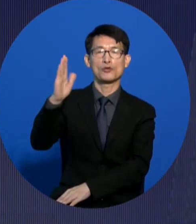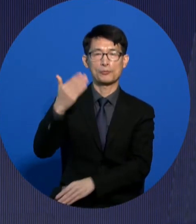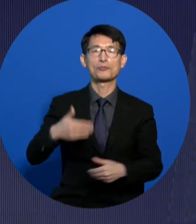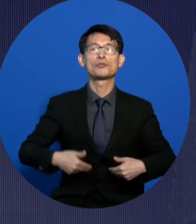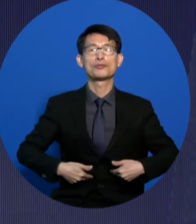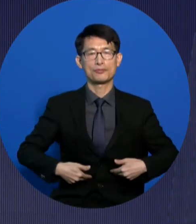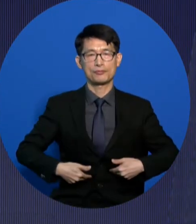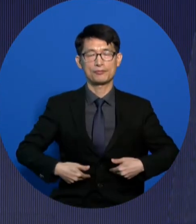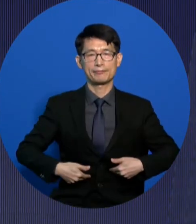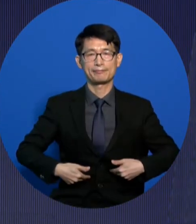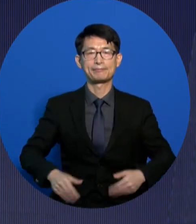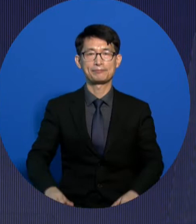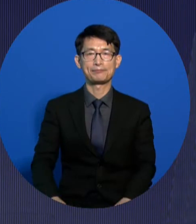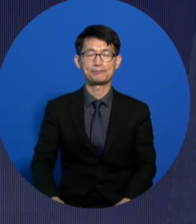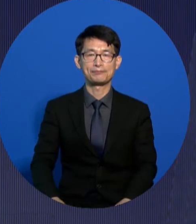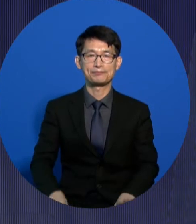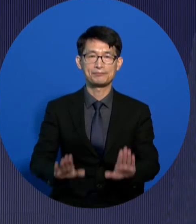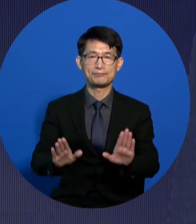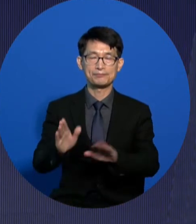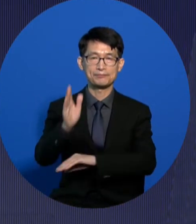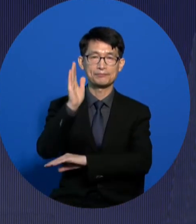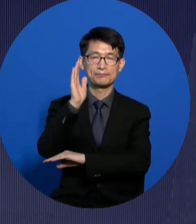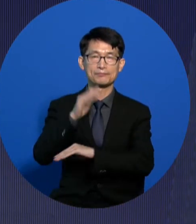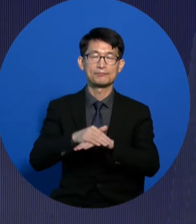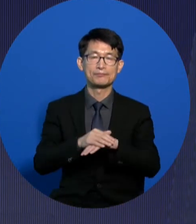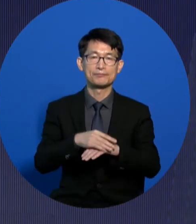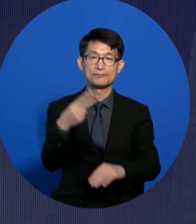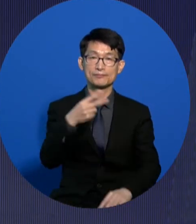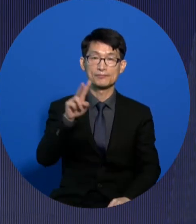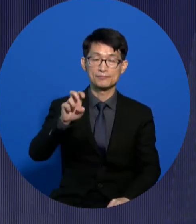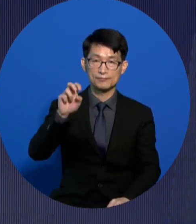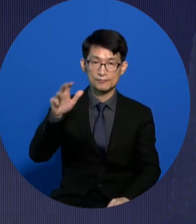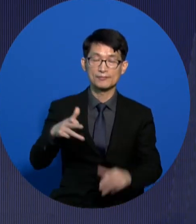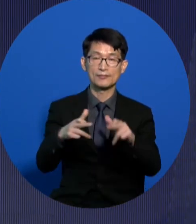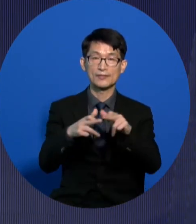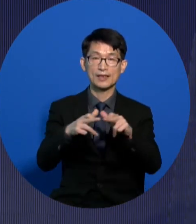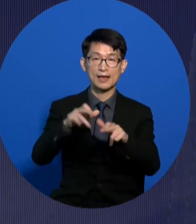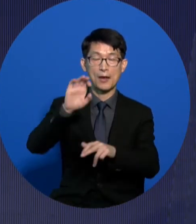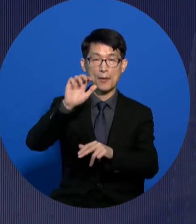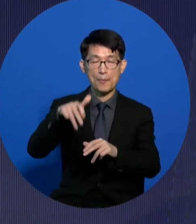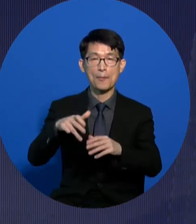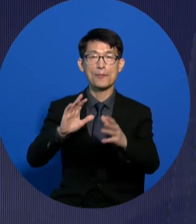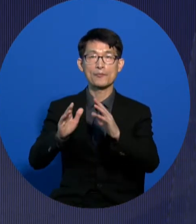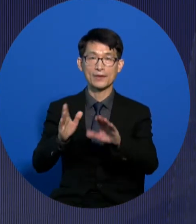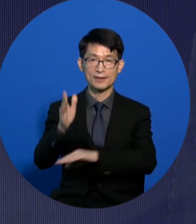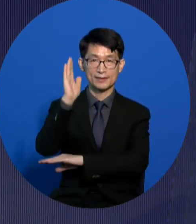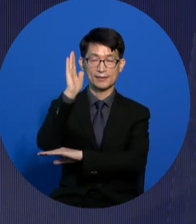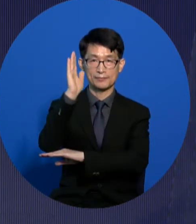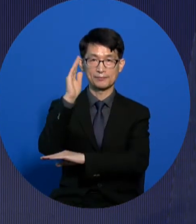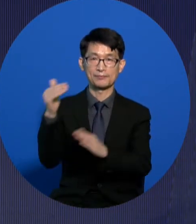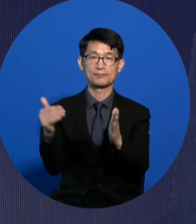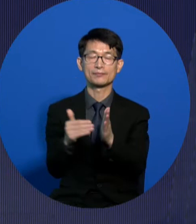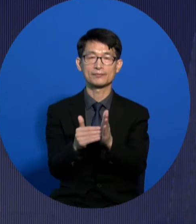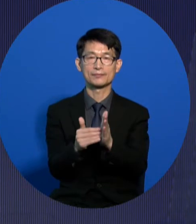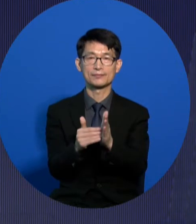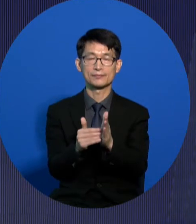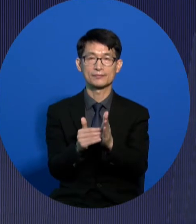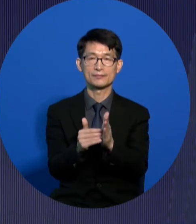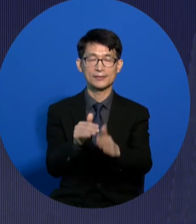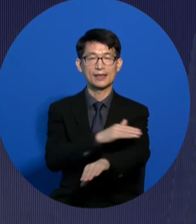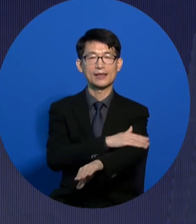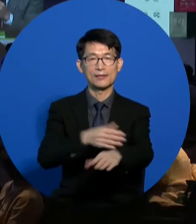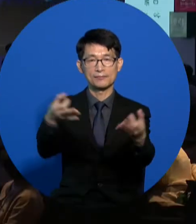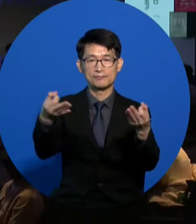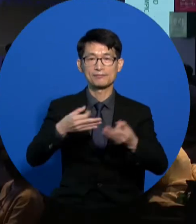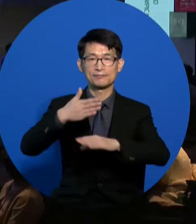것입니다. 이상으로 본 발표자의 2022 평창 장애 포럼 랩업 세션을 마치겠습니다. 경청해 주셔서